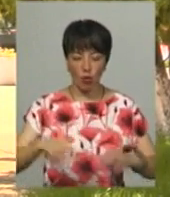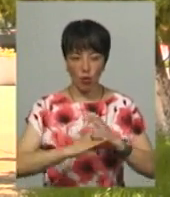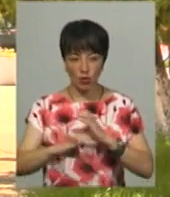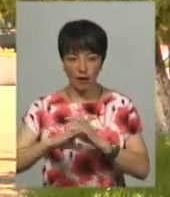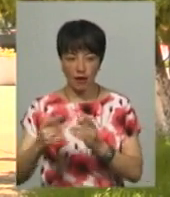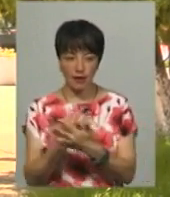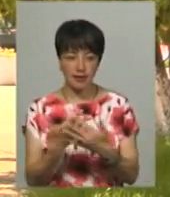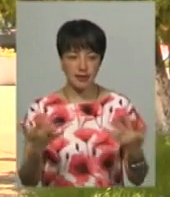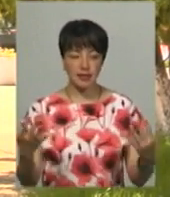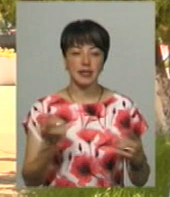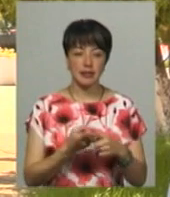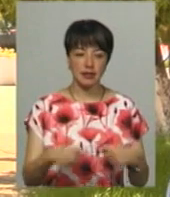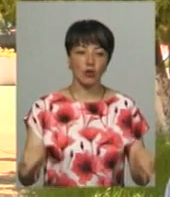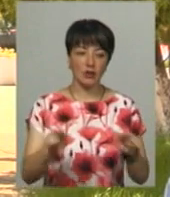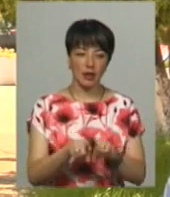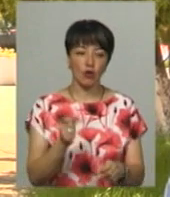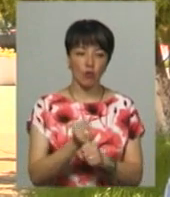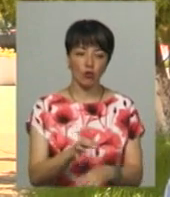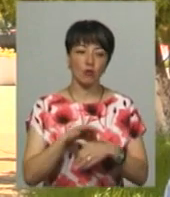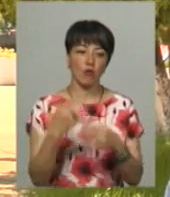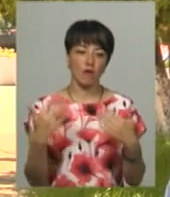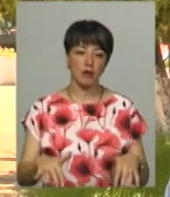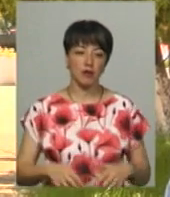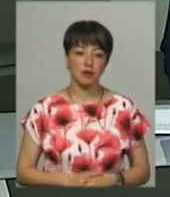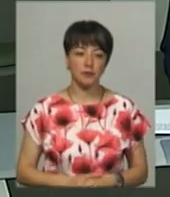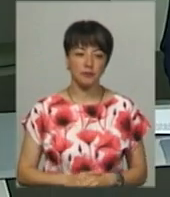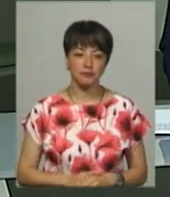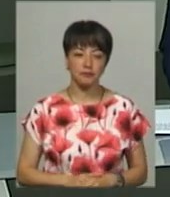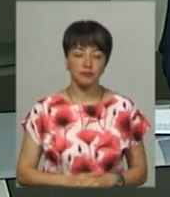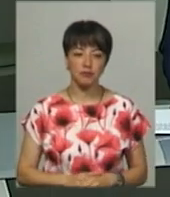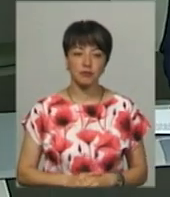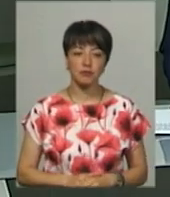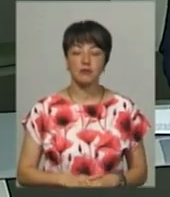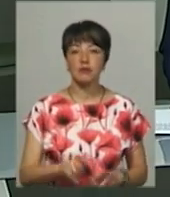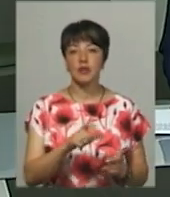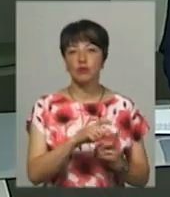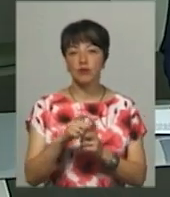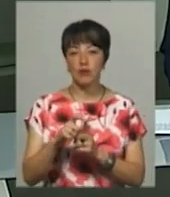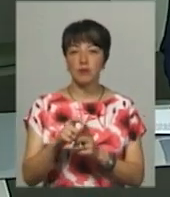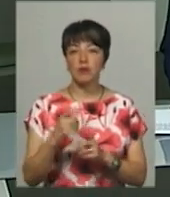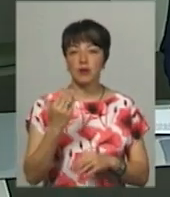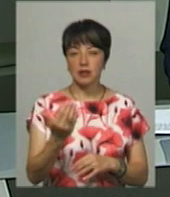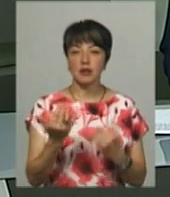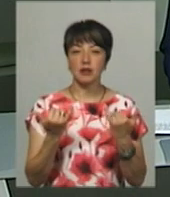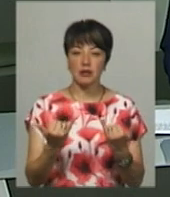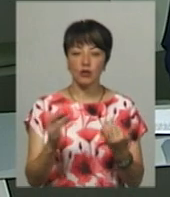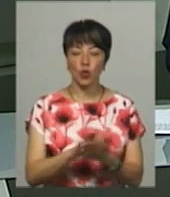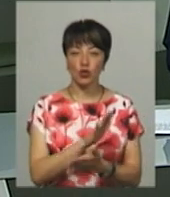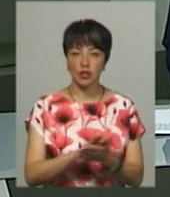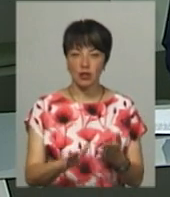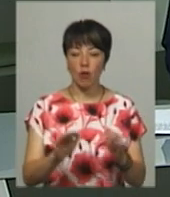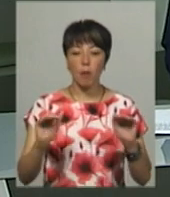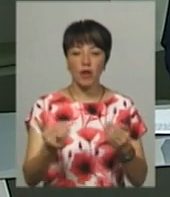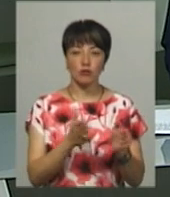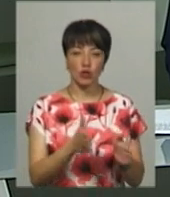комунікації. Оце такі от роботи проведені. За словами Олега Ліщинського, наразі очисні працюють в